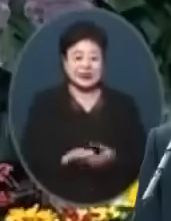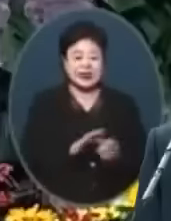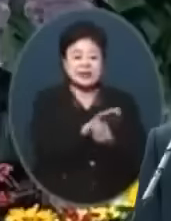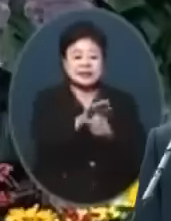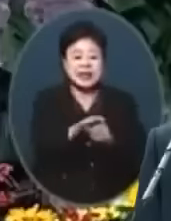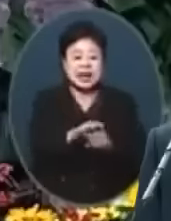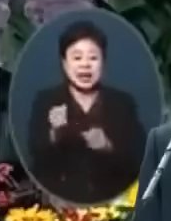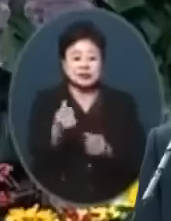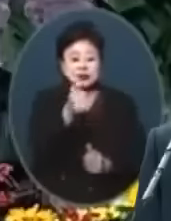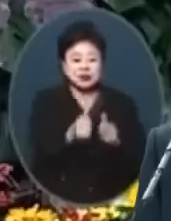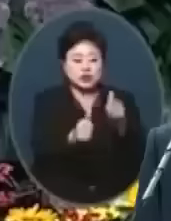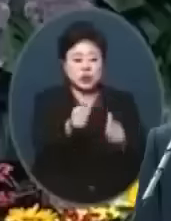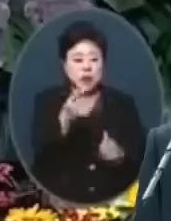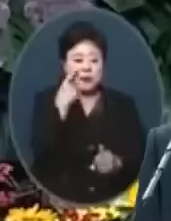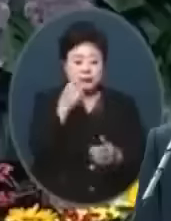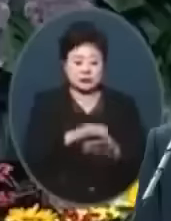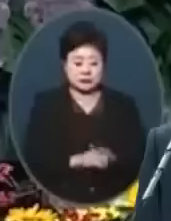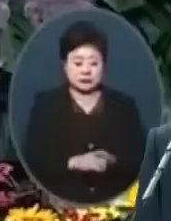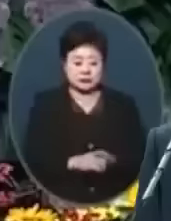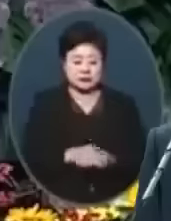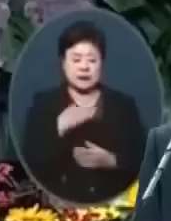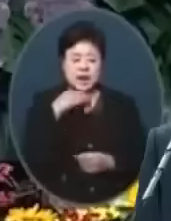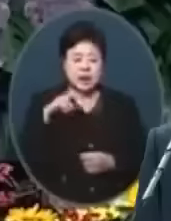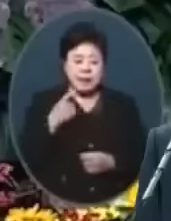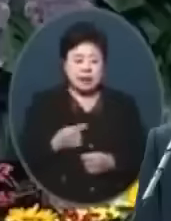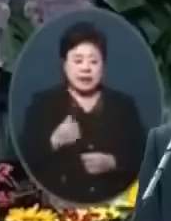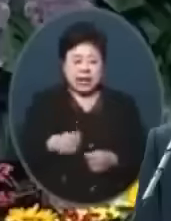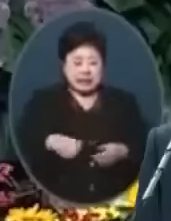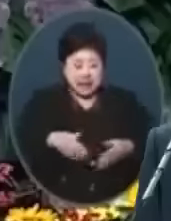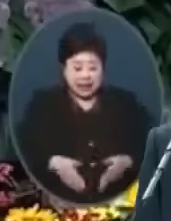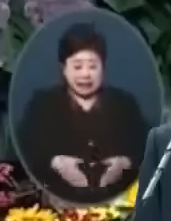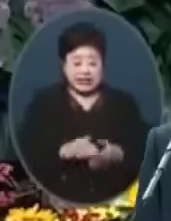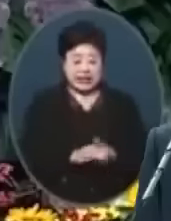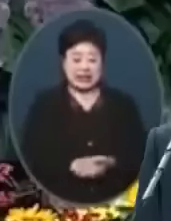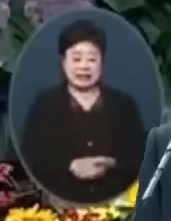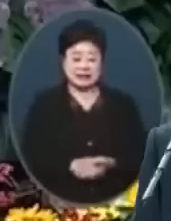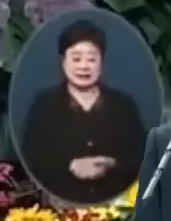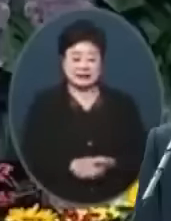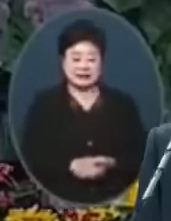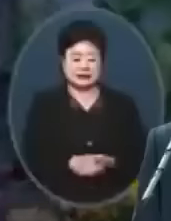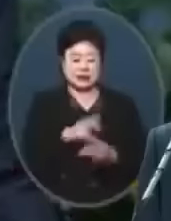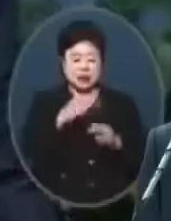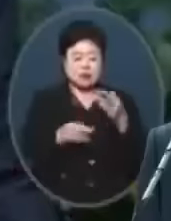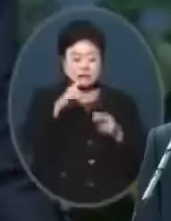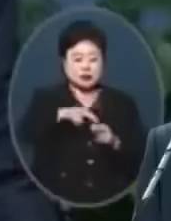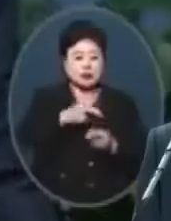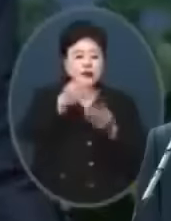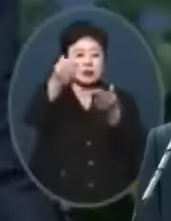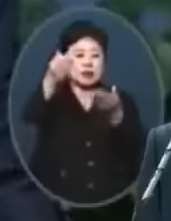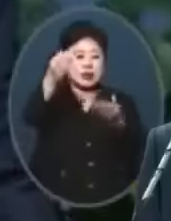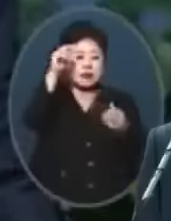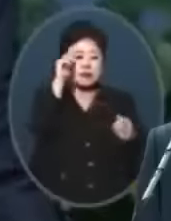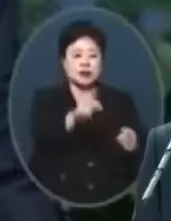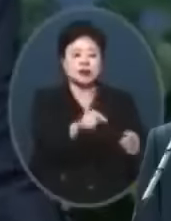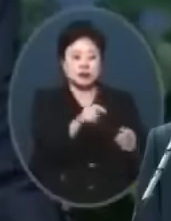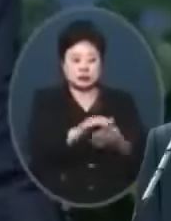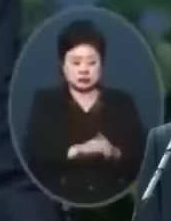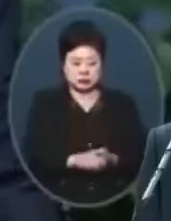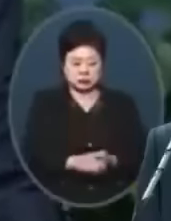사랑을 가지고 시험하신 것입니다. 백세에 낳은 아들을 번제로 드리라고 하신 것입니다.